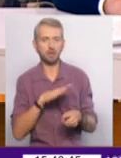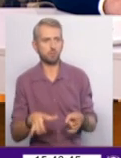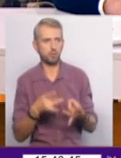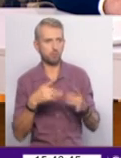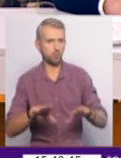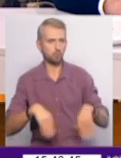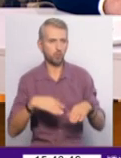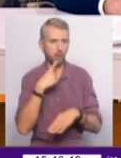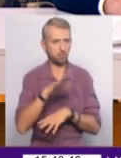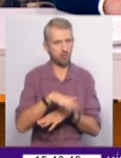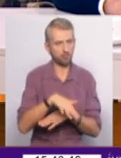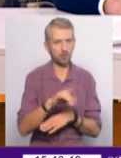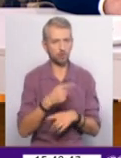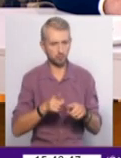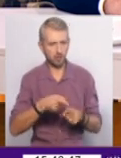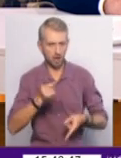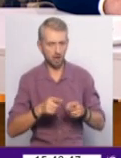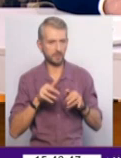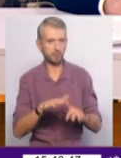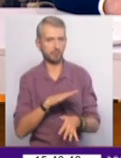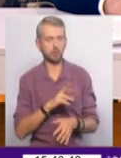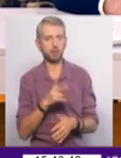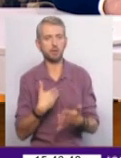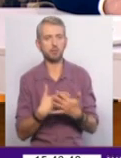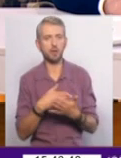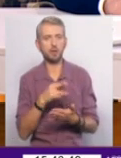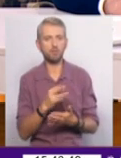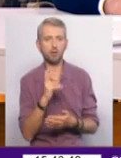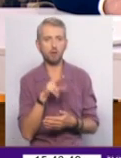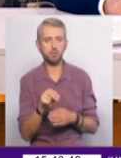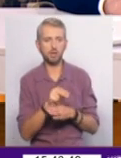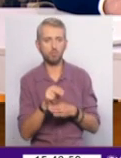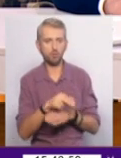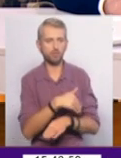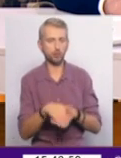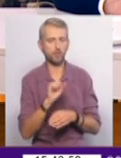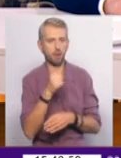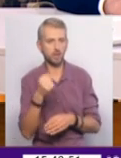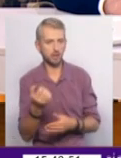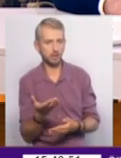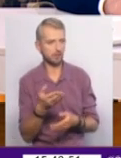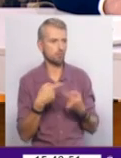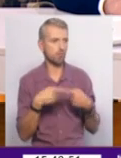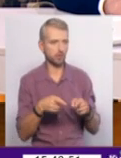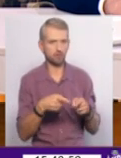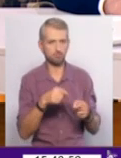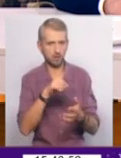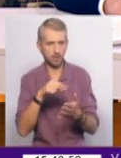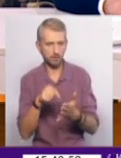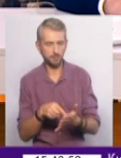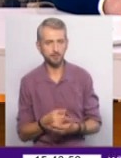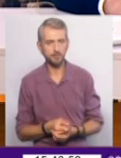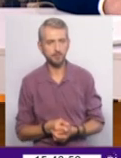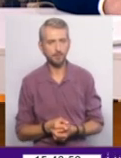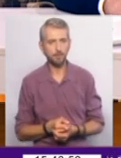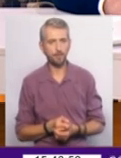пусті балачки, а щоб це були реальні справи, от як у нас, наприклад, по капітальному ремонту по вулиці Алма-Атинській і по іншим другим питанням. Угу, угу. Тому